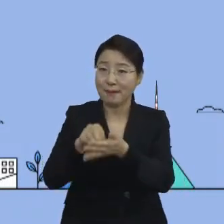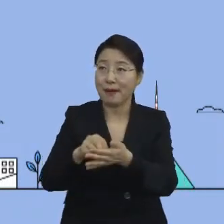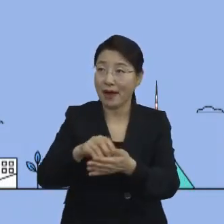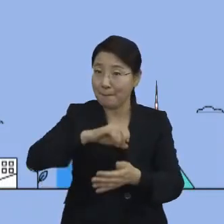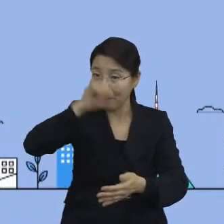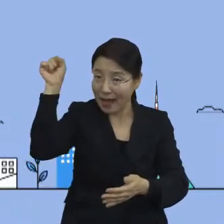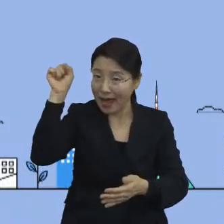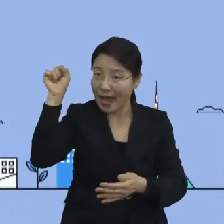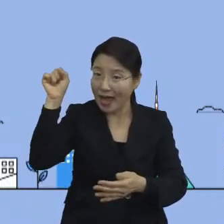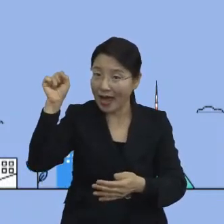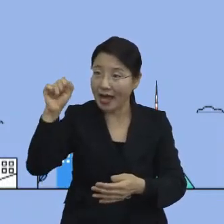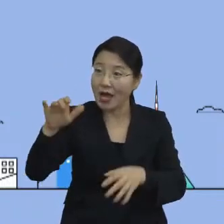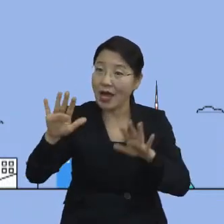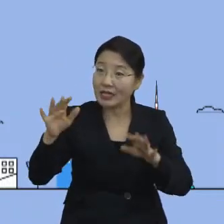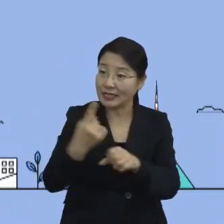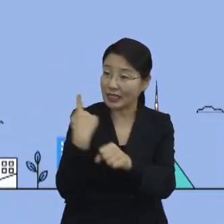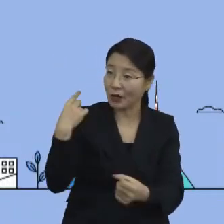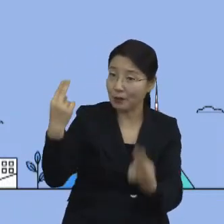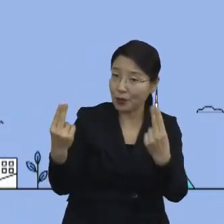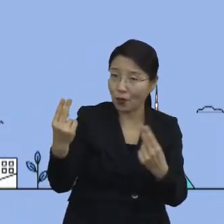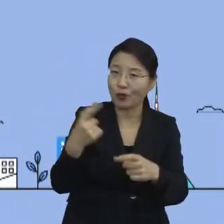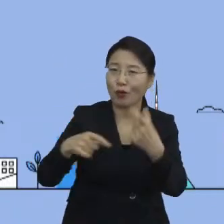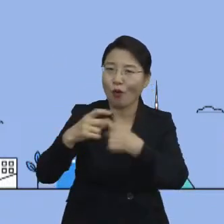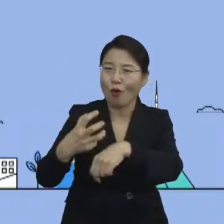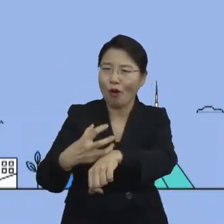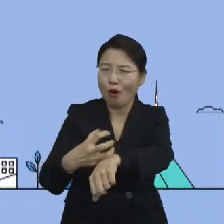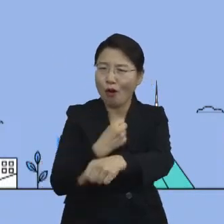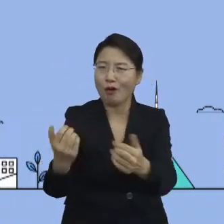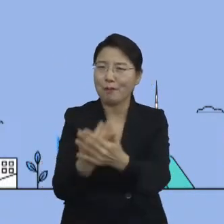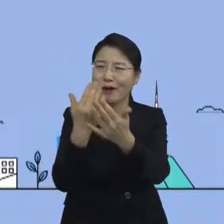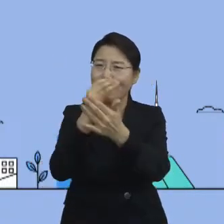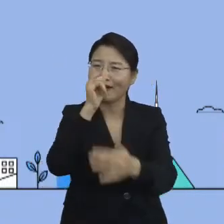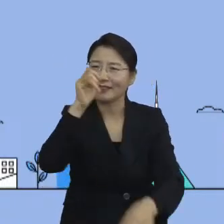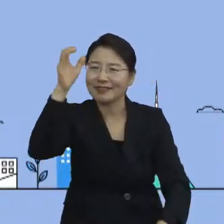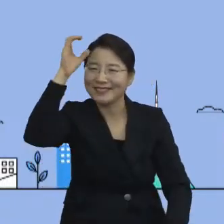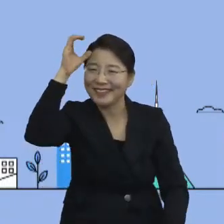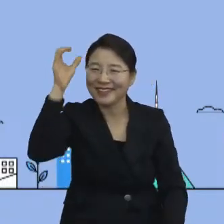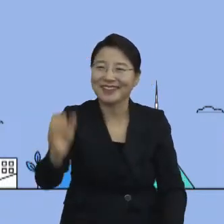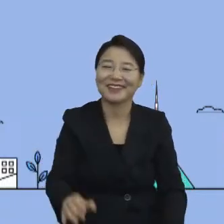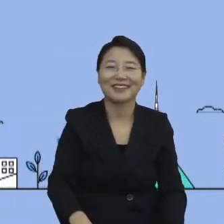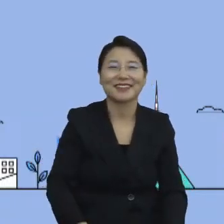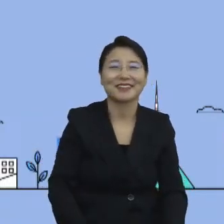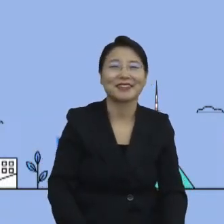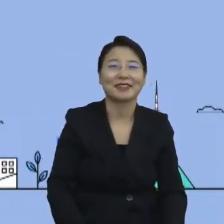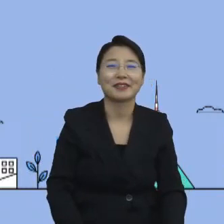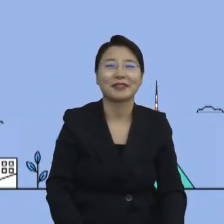나오면 이거보다도 훨씬 더 폭발적인 변화가 있지 않을까 생각을 합니다.